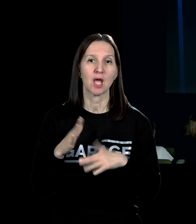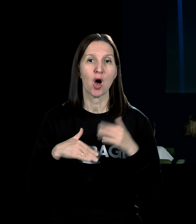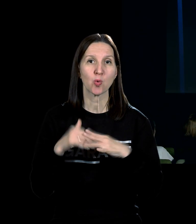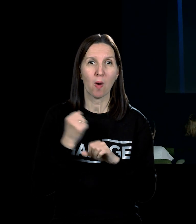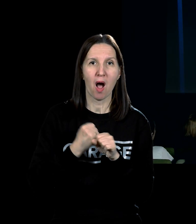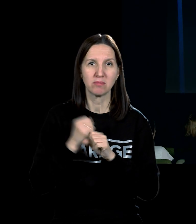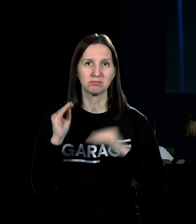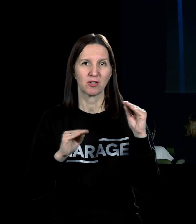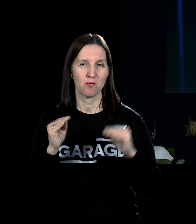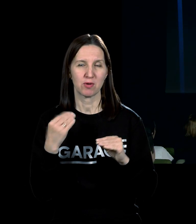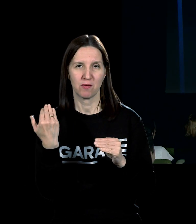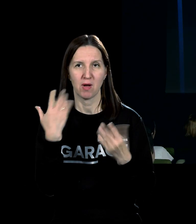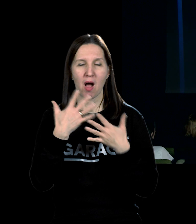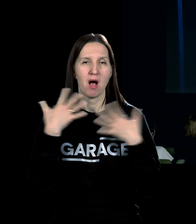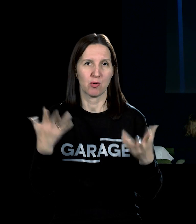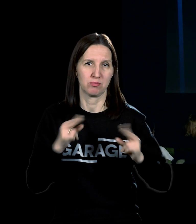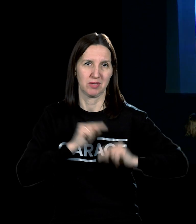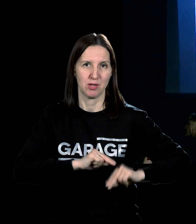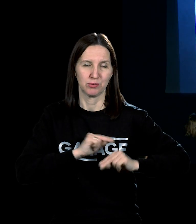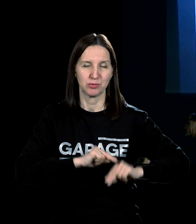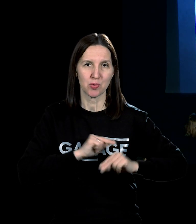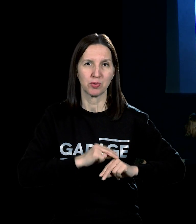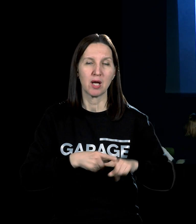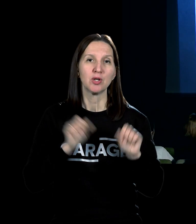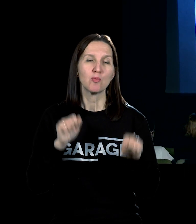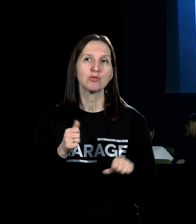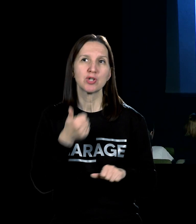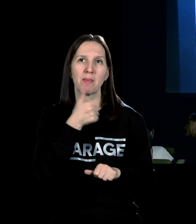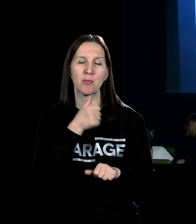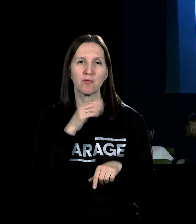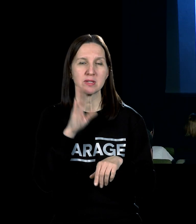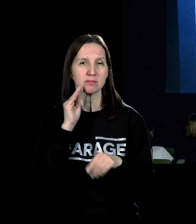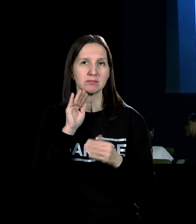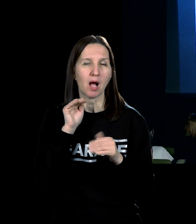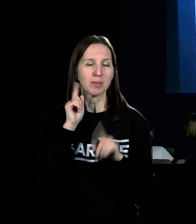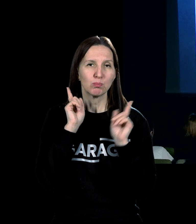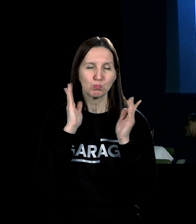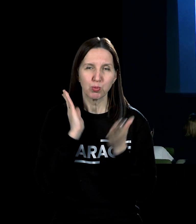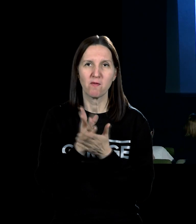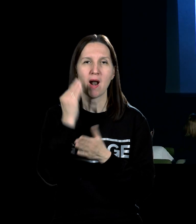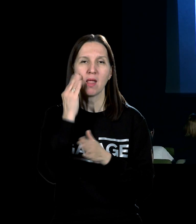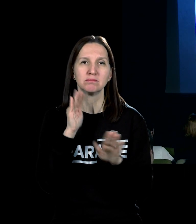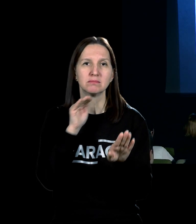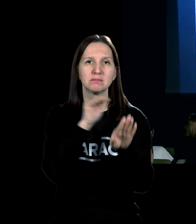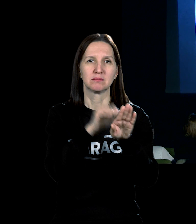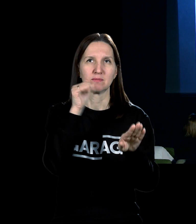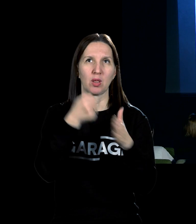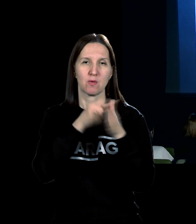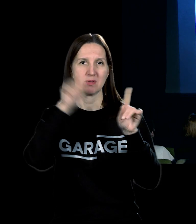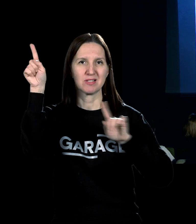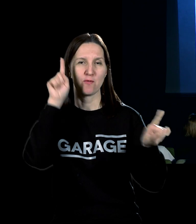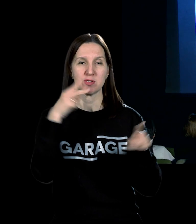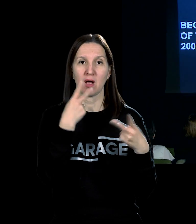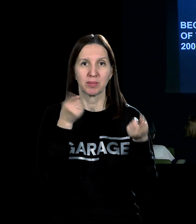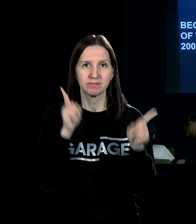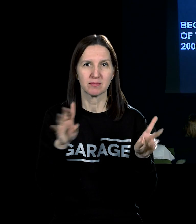рукотворность, да, этих образов, огромный труд – это то, что может попробовать дотронуться до звезд в буквальном смысле этого слова. Это осязаемость этих